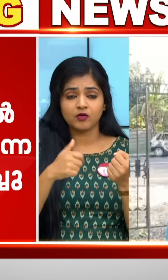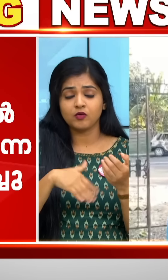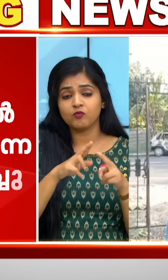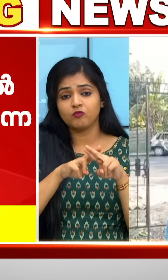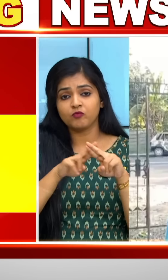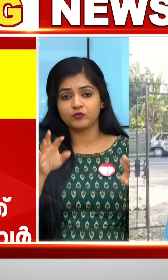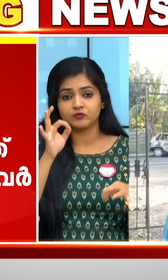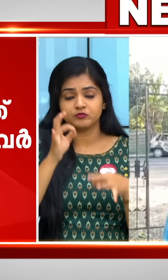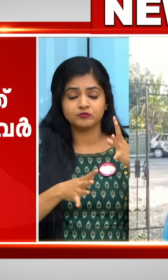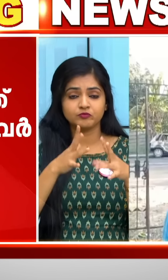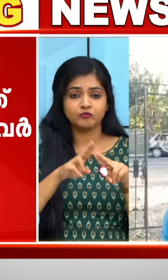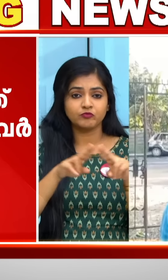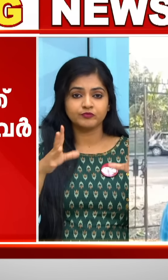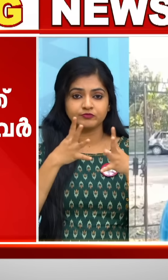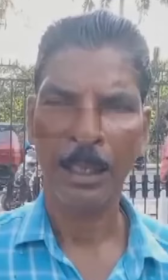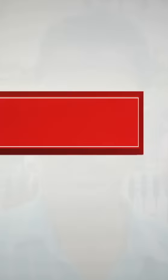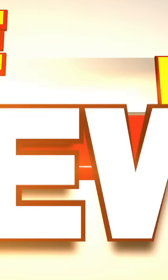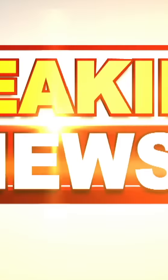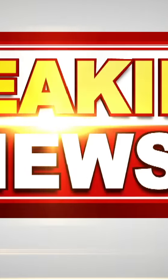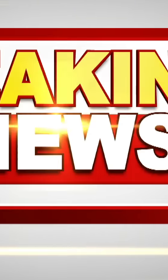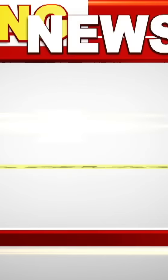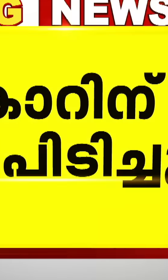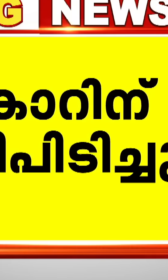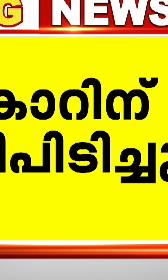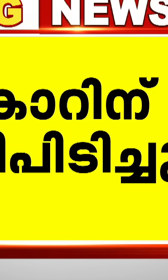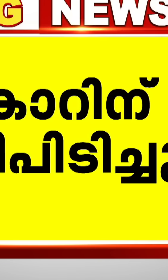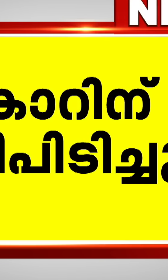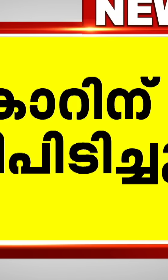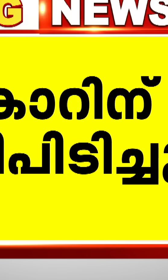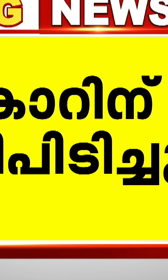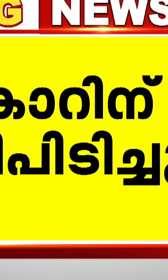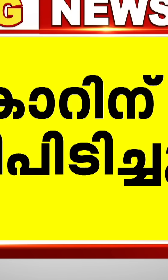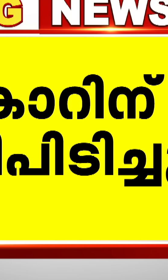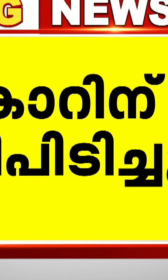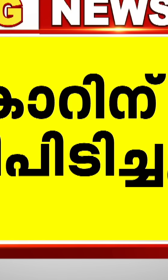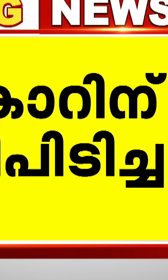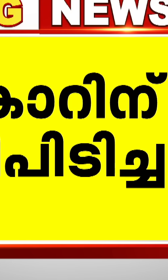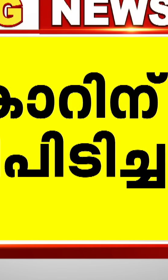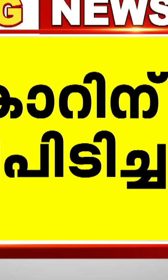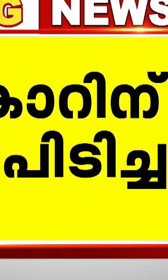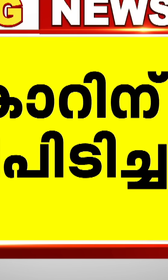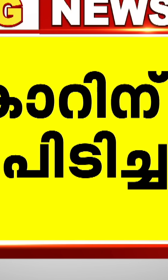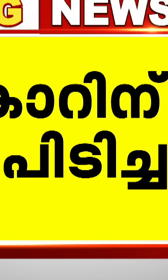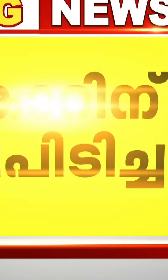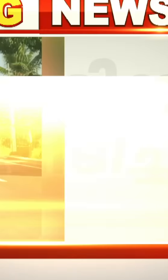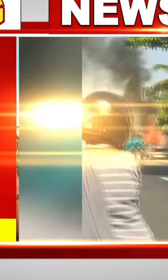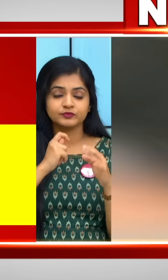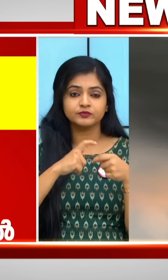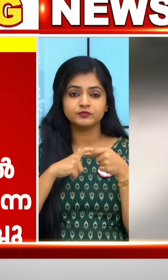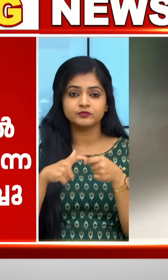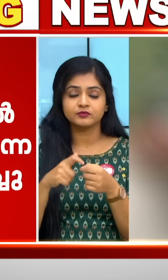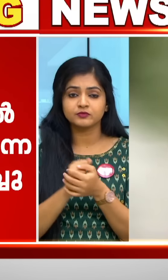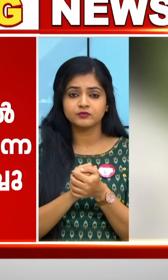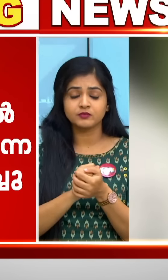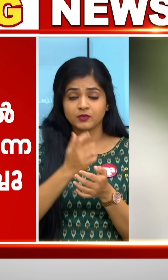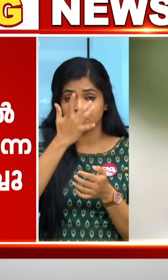മുഴുവനും പൂർണ്ണമായിട്ട് കത്തി നശിച്ചു. ഇതാണ് എനിക്ക് പറയാനുള്ളത്. മനീഷ് മഹിബാൽ ആലപ്പുഴയിൽ നിന്ന് ചേരുന്നു. മനീഷ്,